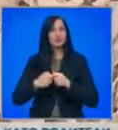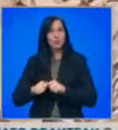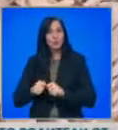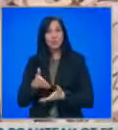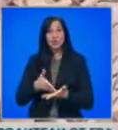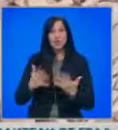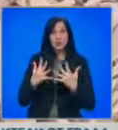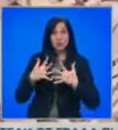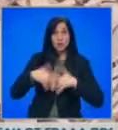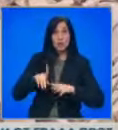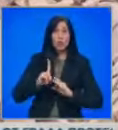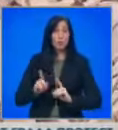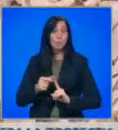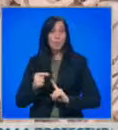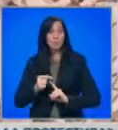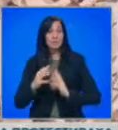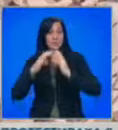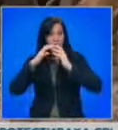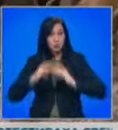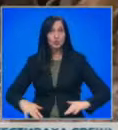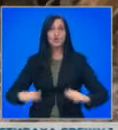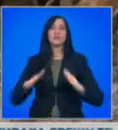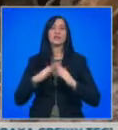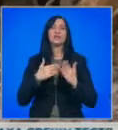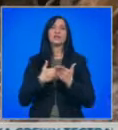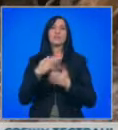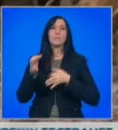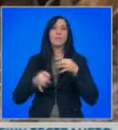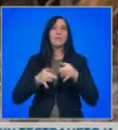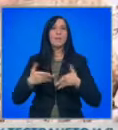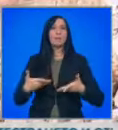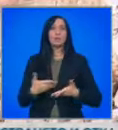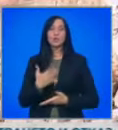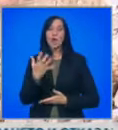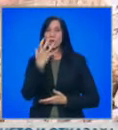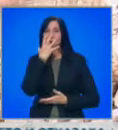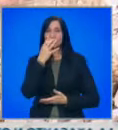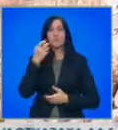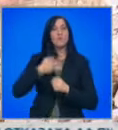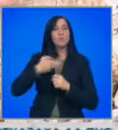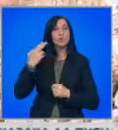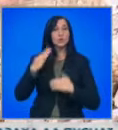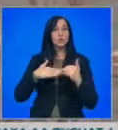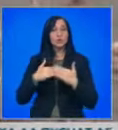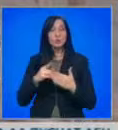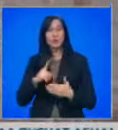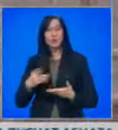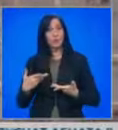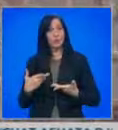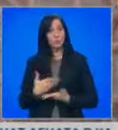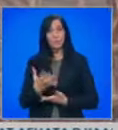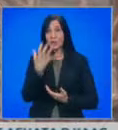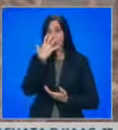на съоръженията, с които по принцип се разрушават сградите. Заради пандемията и нуждата от кислород в болниците, строителите, на които им е